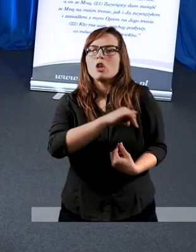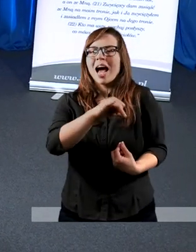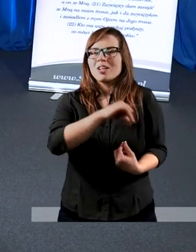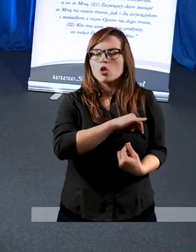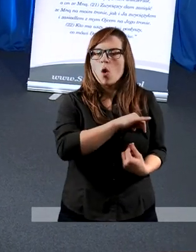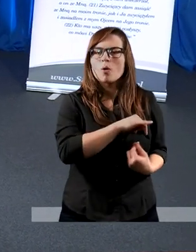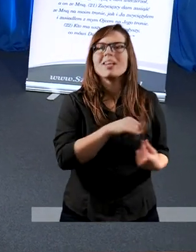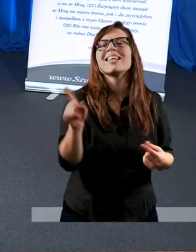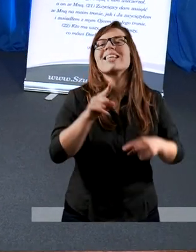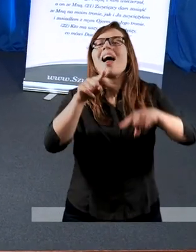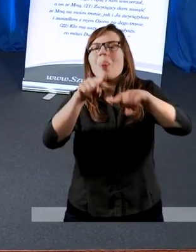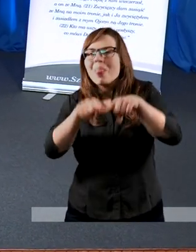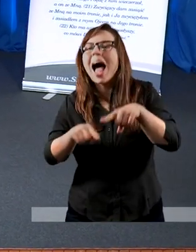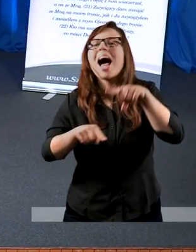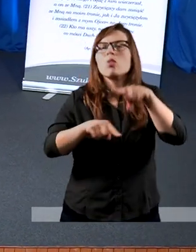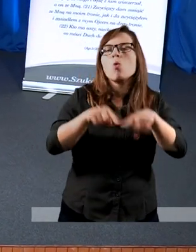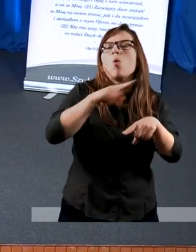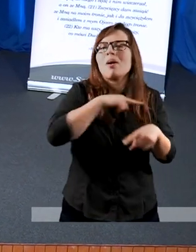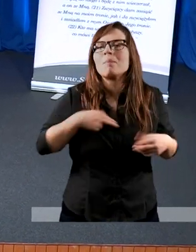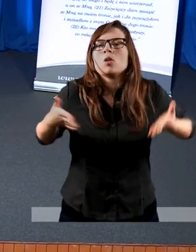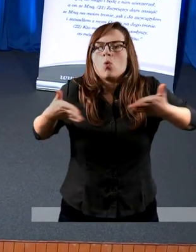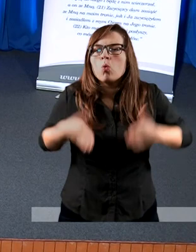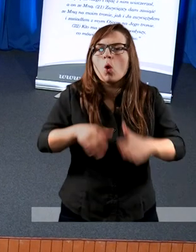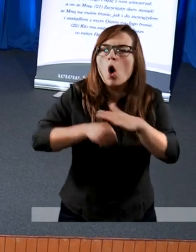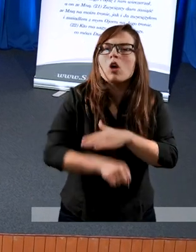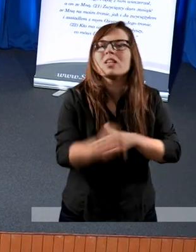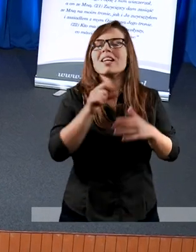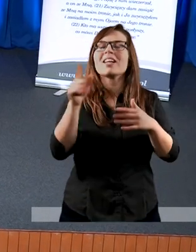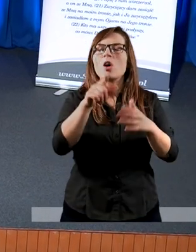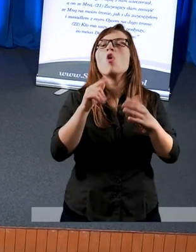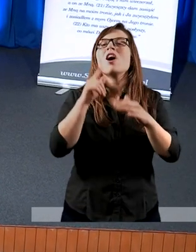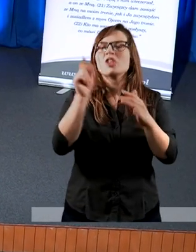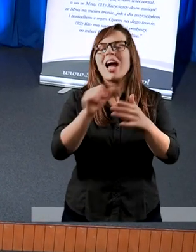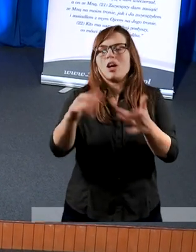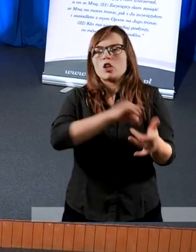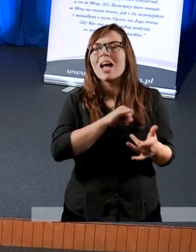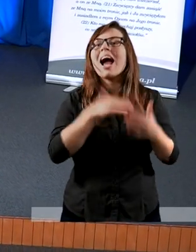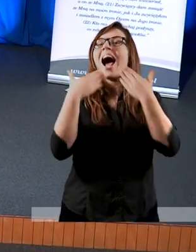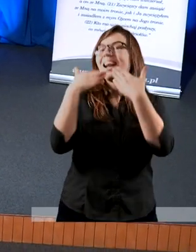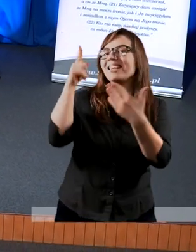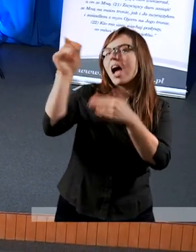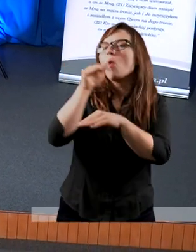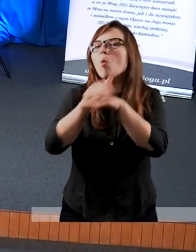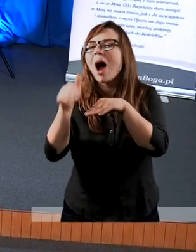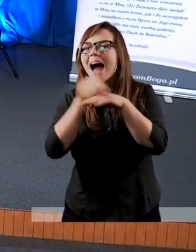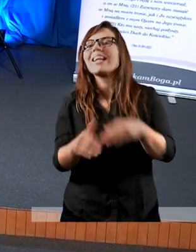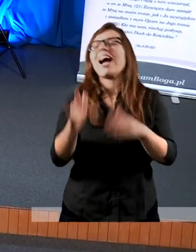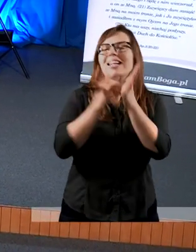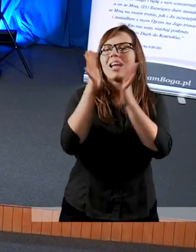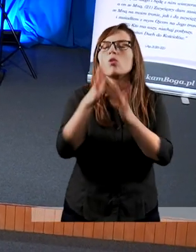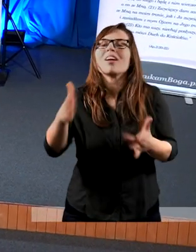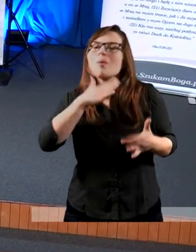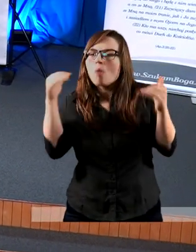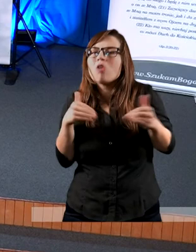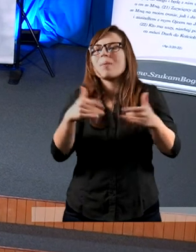że tacy z natury narodziliśmy się. To dopiero łaska Pana Jezusa sprawia, że nasze serce może być oczyszczone i